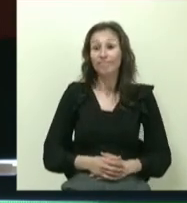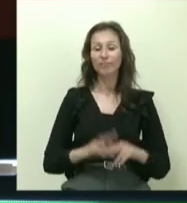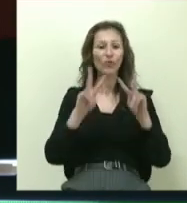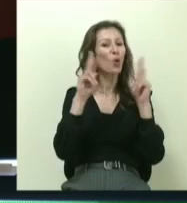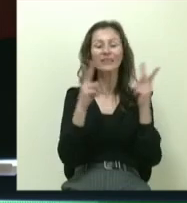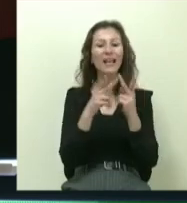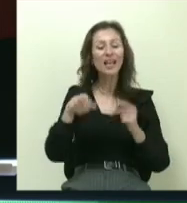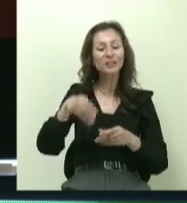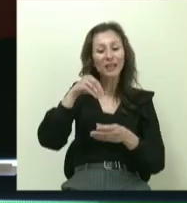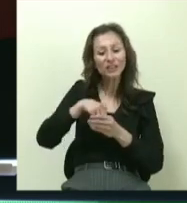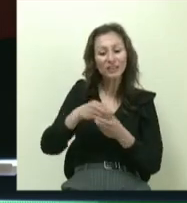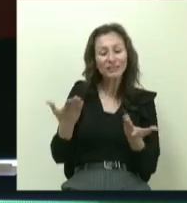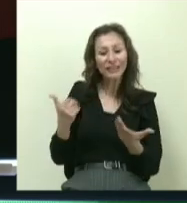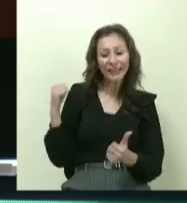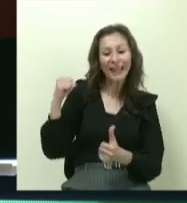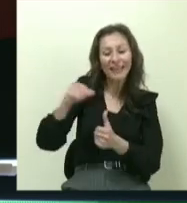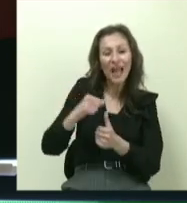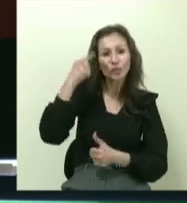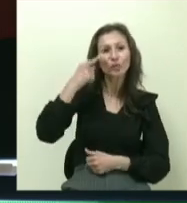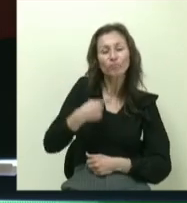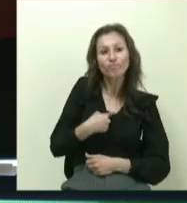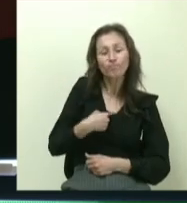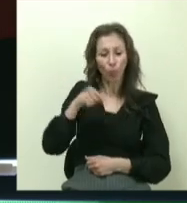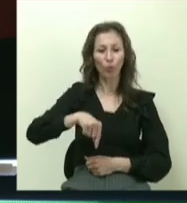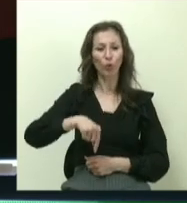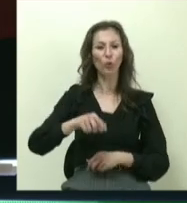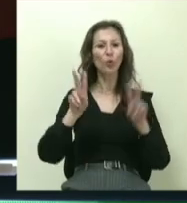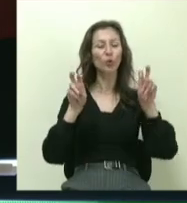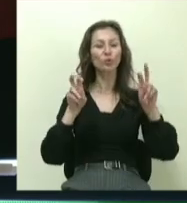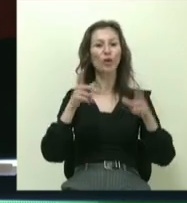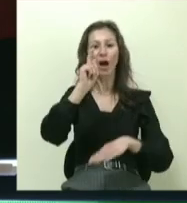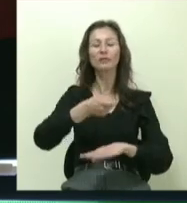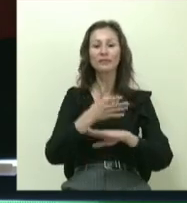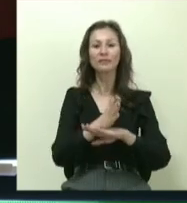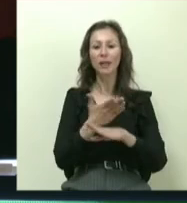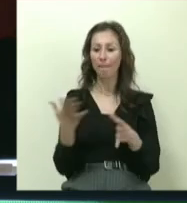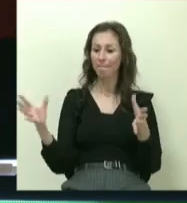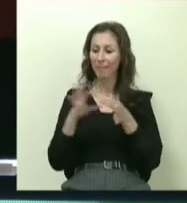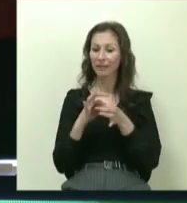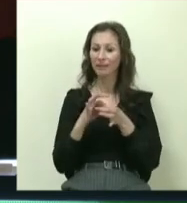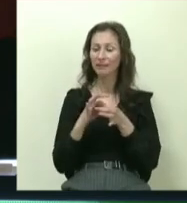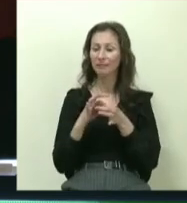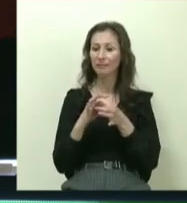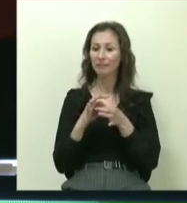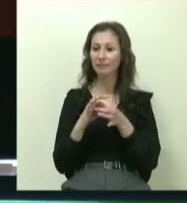küreselleşmeye ilişkin yeniden düşündüğümde ve bugünün konusuyla Aslında bağdaştırdığımda